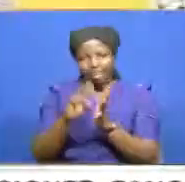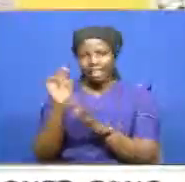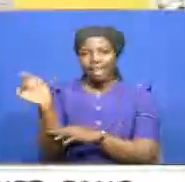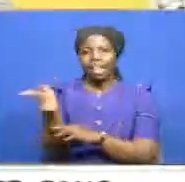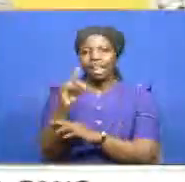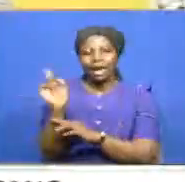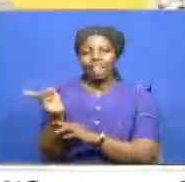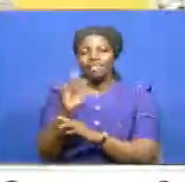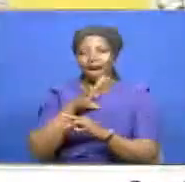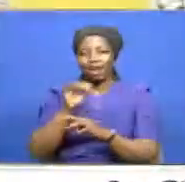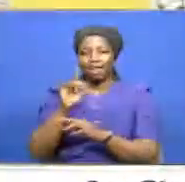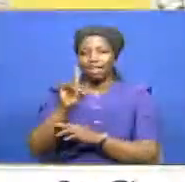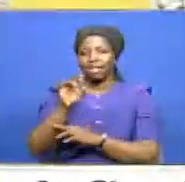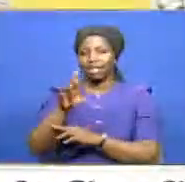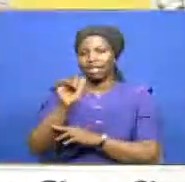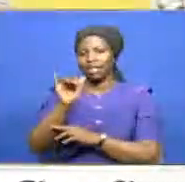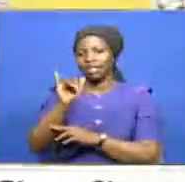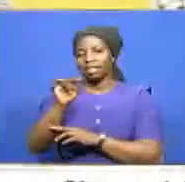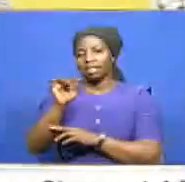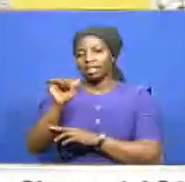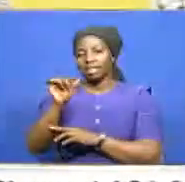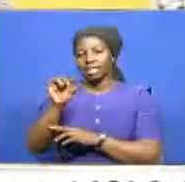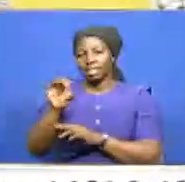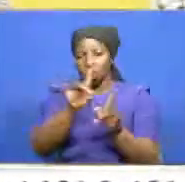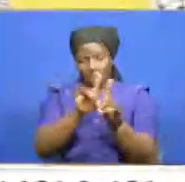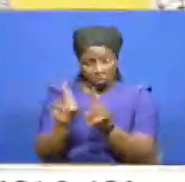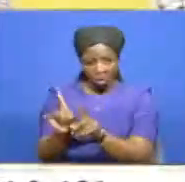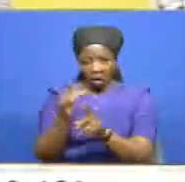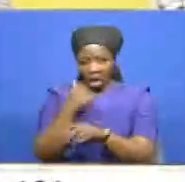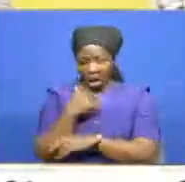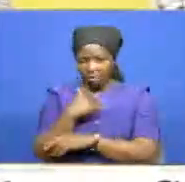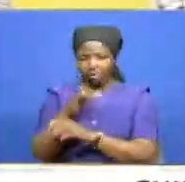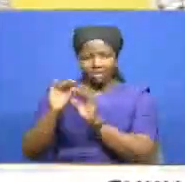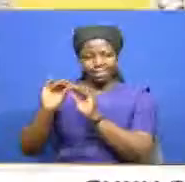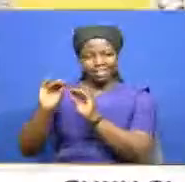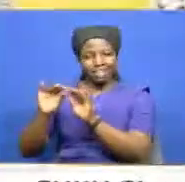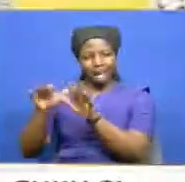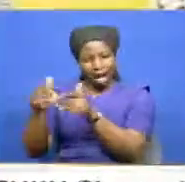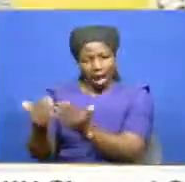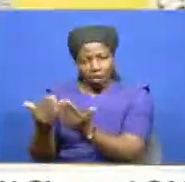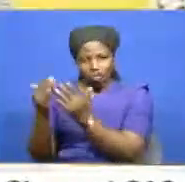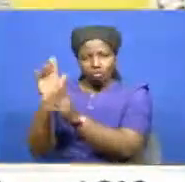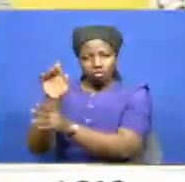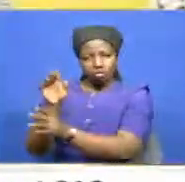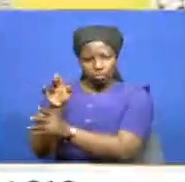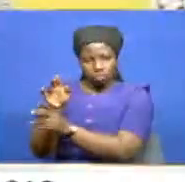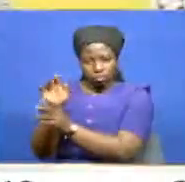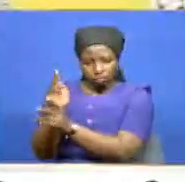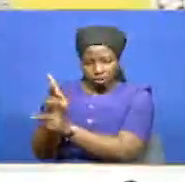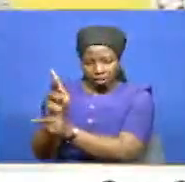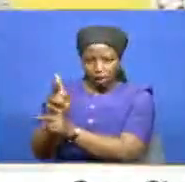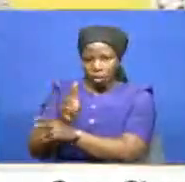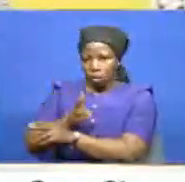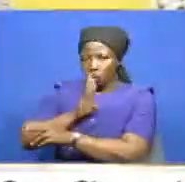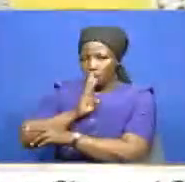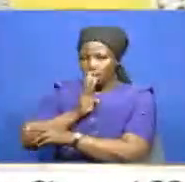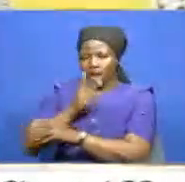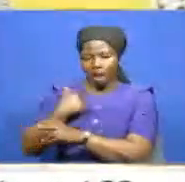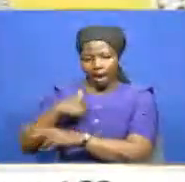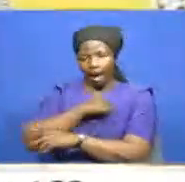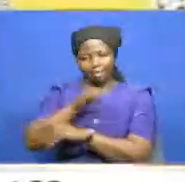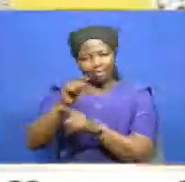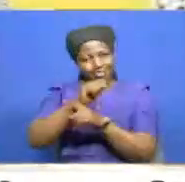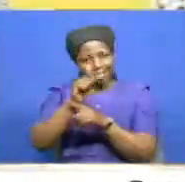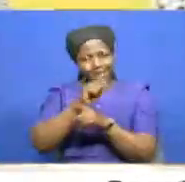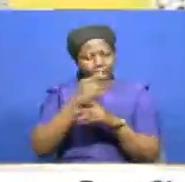tuna mafunzo ya uhifadhi wa maji. Pia kama mnavyojua nchi yetu iko na uhaba wa maji, huwa tuna mafunzo ya